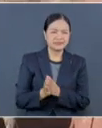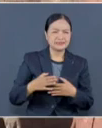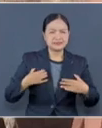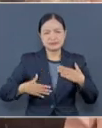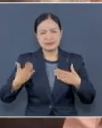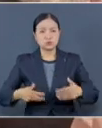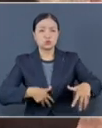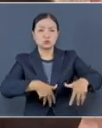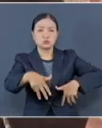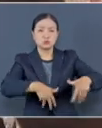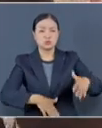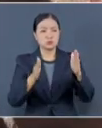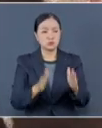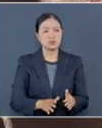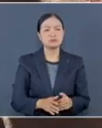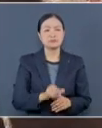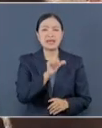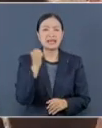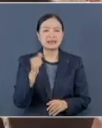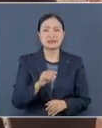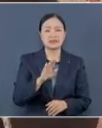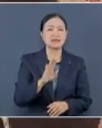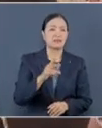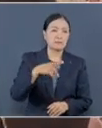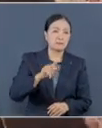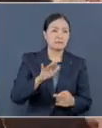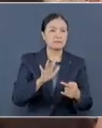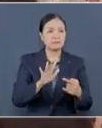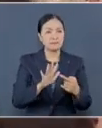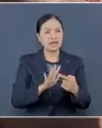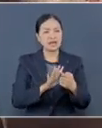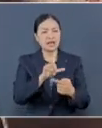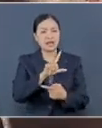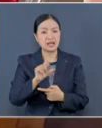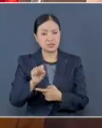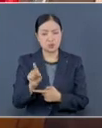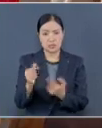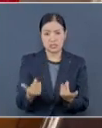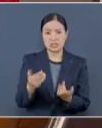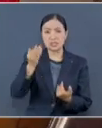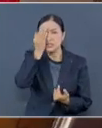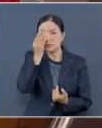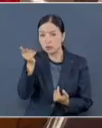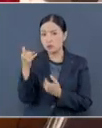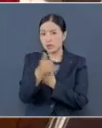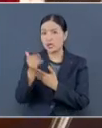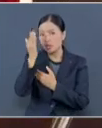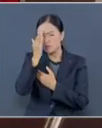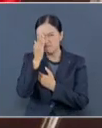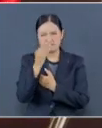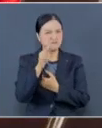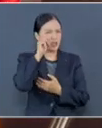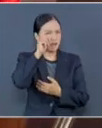ฮะชาวปาเลสไตน์เพราะอิสราเอลตอนนี้แหละตัดน้ำตัดไฟตัดเส้นทางทุกอย่างจะจัดการให้ได้บางนัก